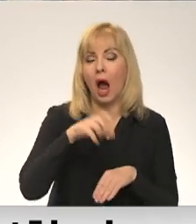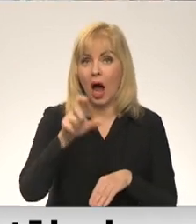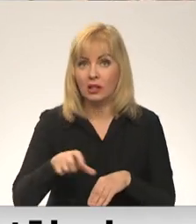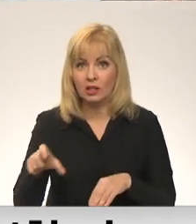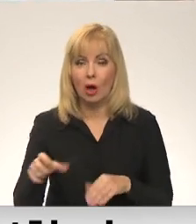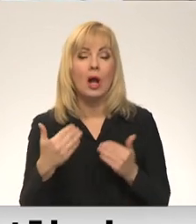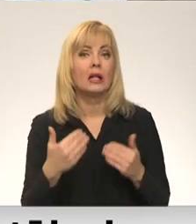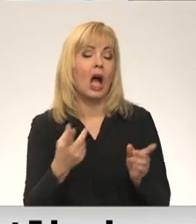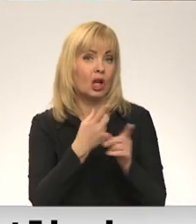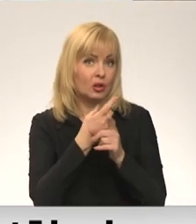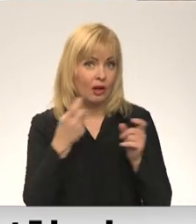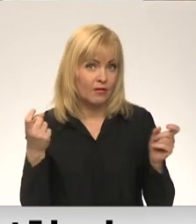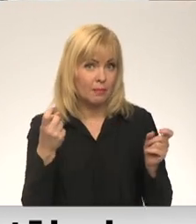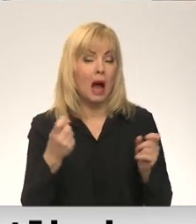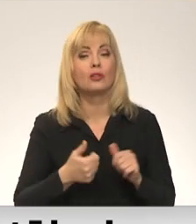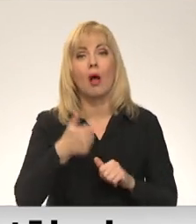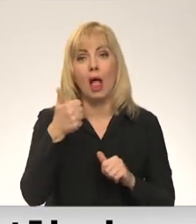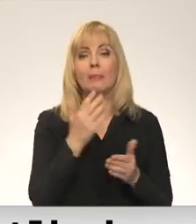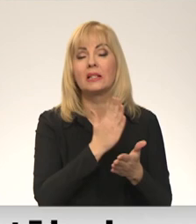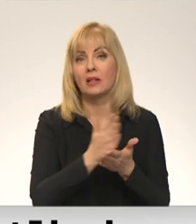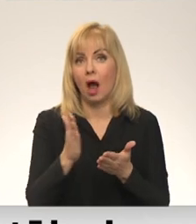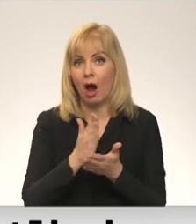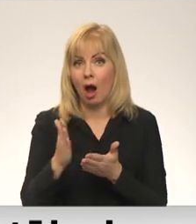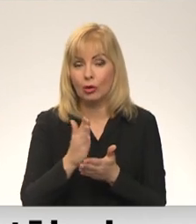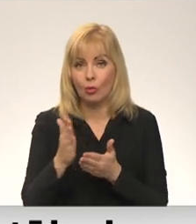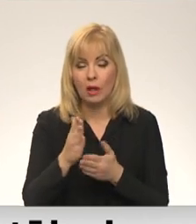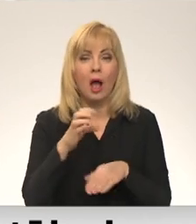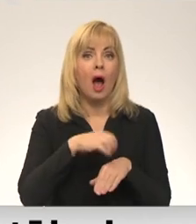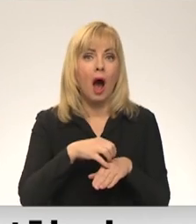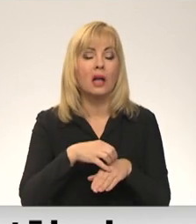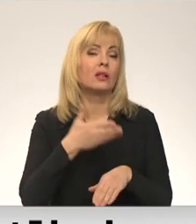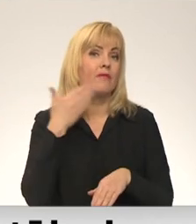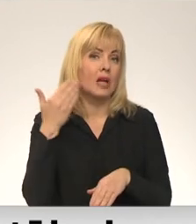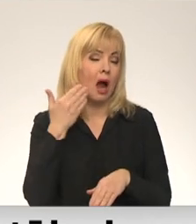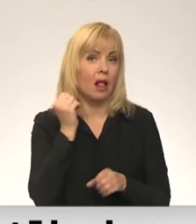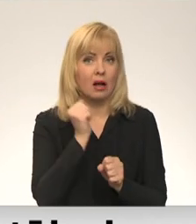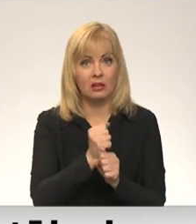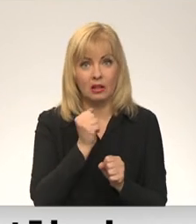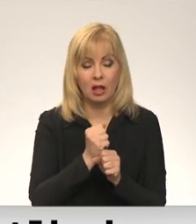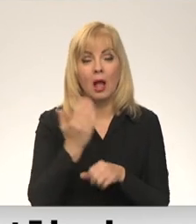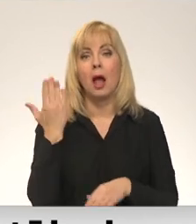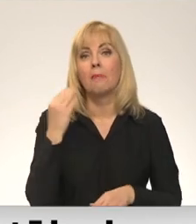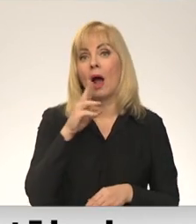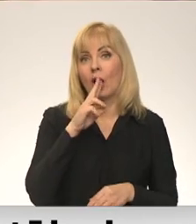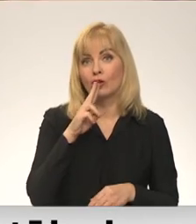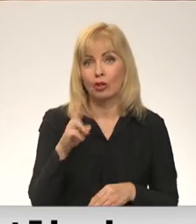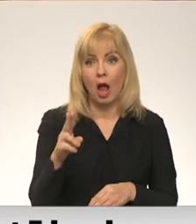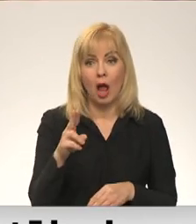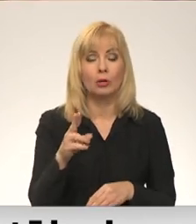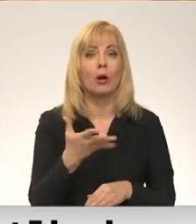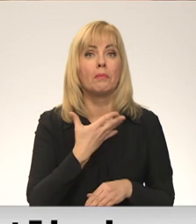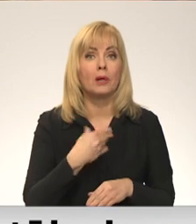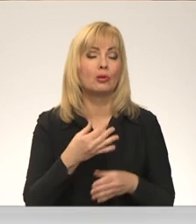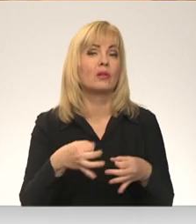Tiesa, tagad informācijas aprete ir labāk sakārtota, un tāpēc ārstiem ir vieglāk strādāt. Pagājušajā nedēļā arī mēs saņēmām tādu